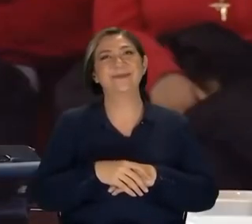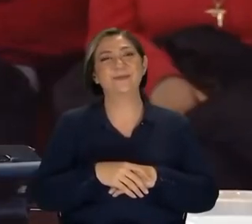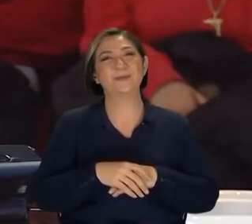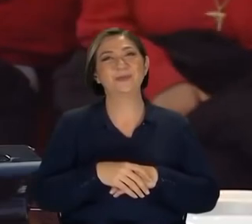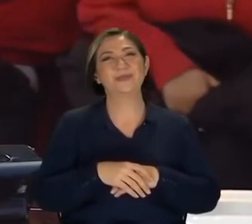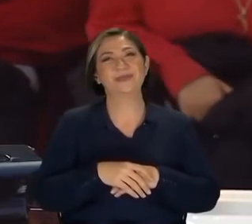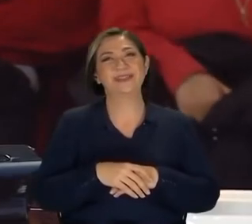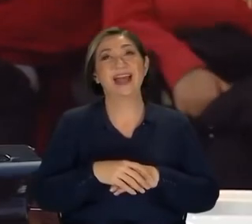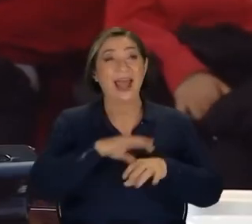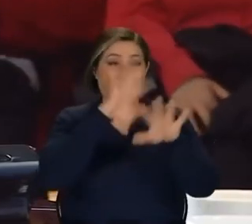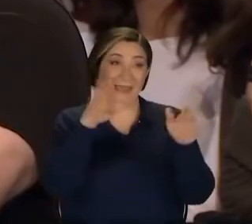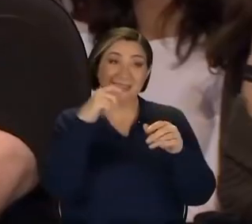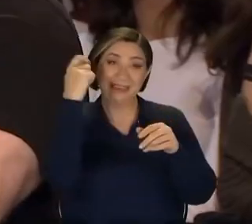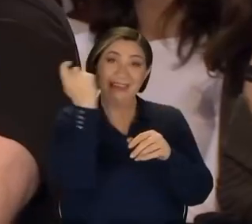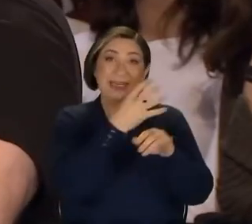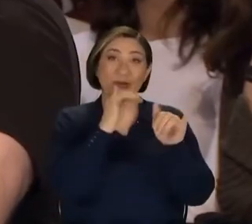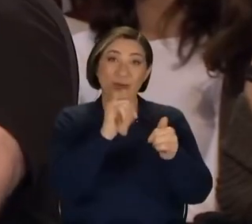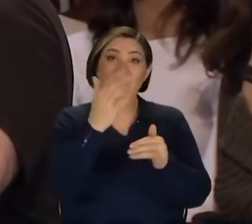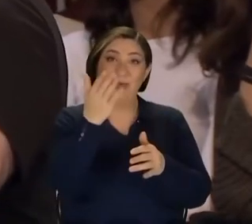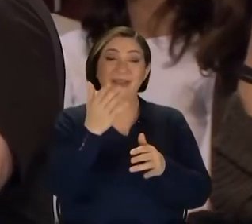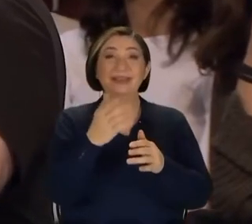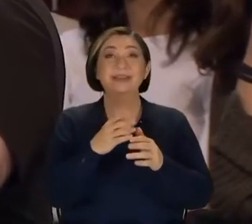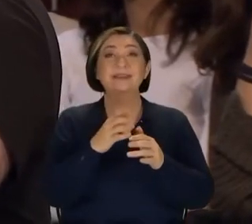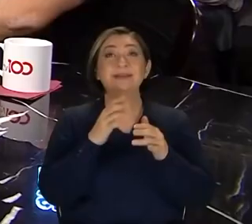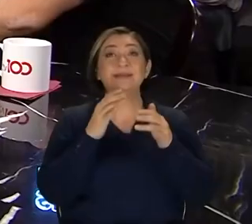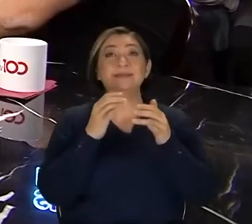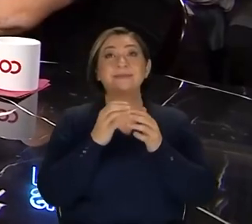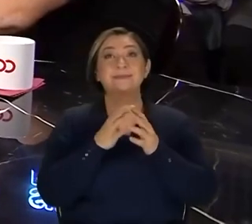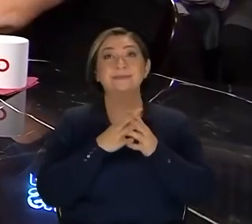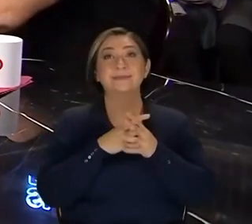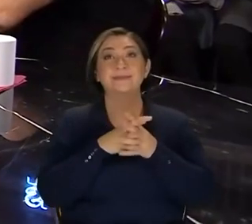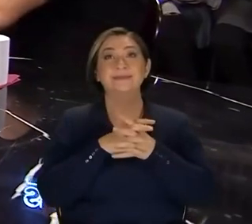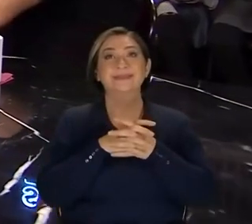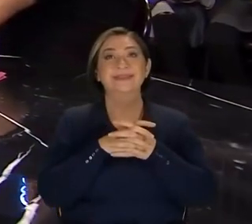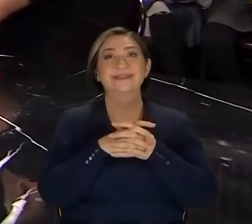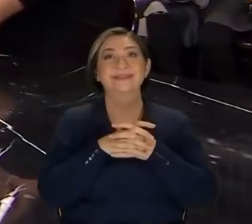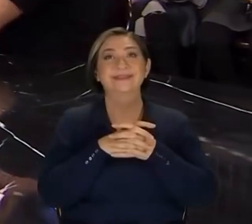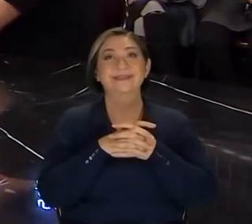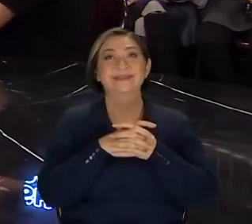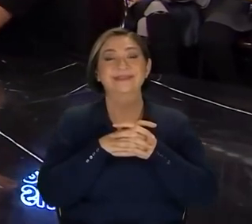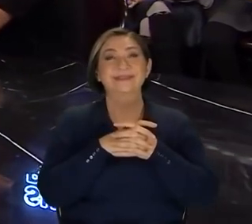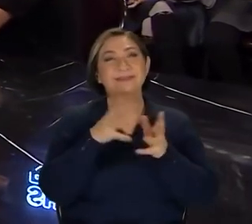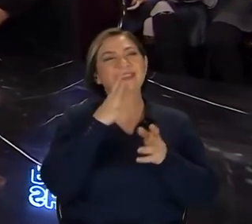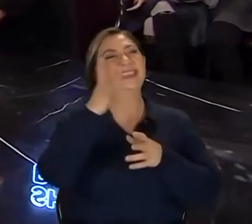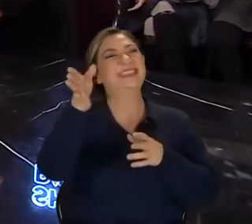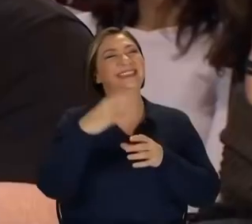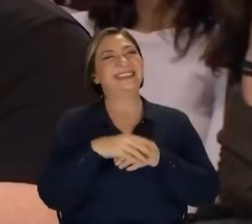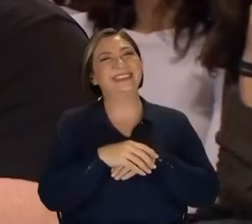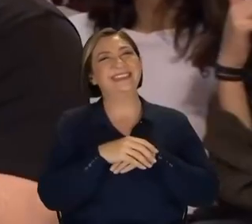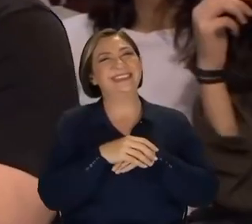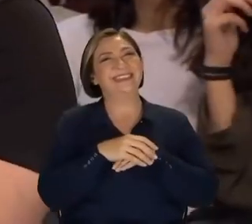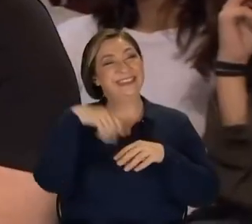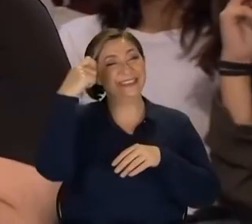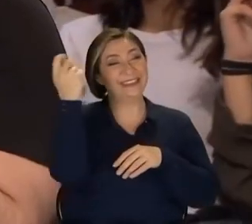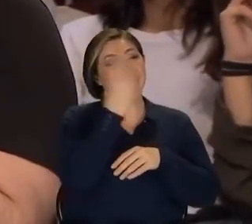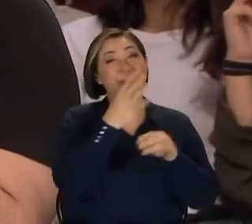Yani o noktaya geldi iş çünkü ya. Yani hiç oynamayan var mı bir dizide falan? Yok, yok değil mi? Bilirsiniz. Yani